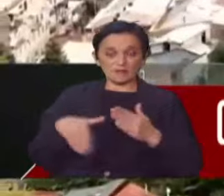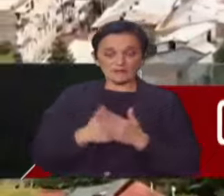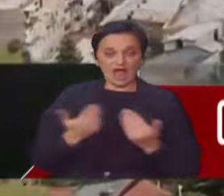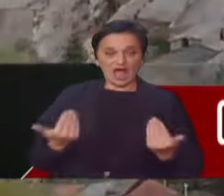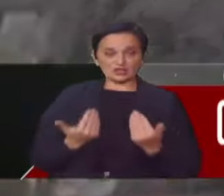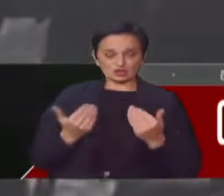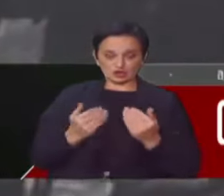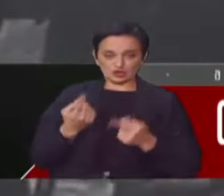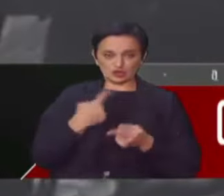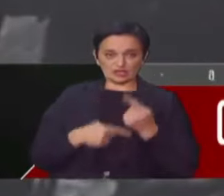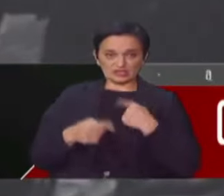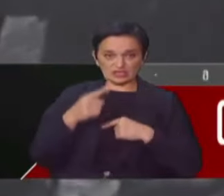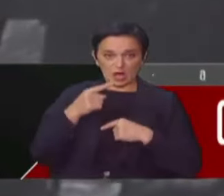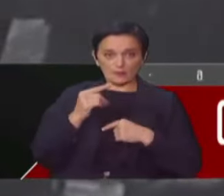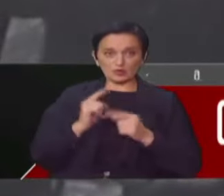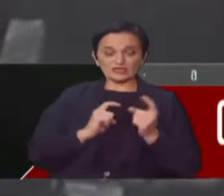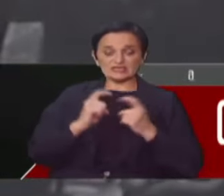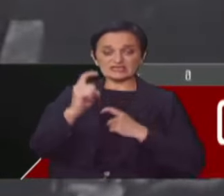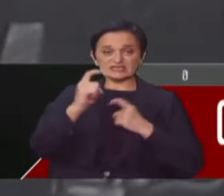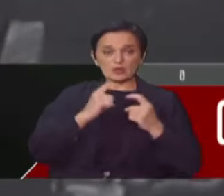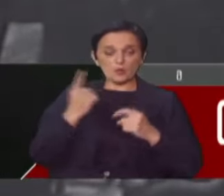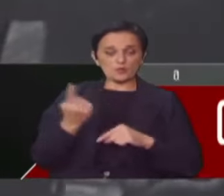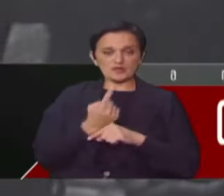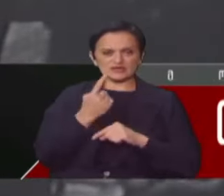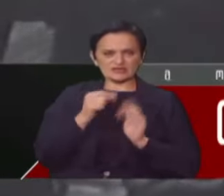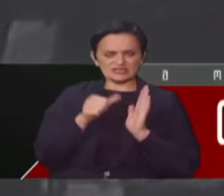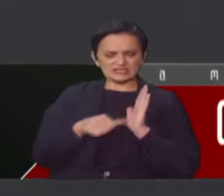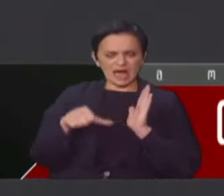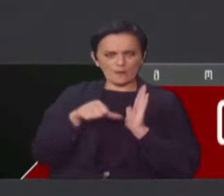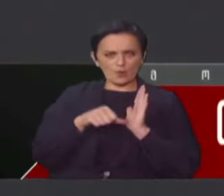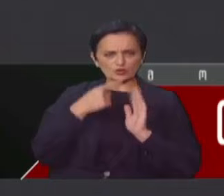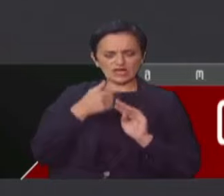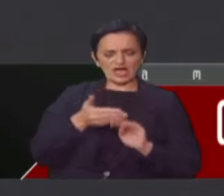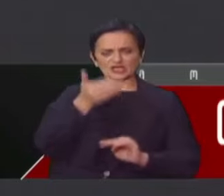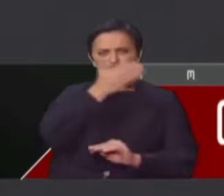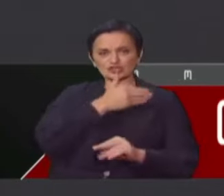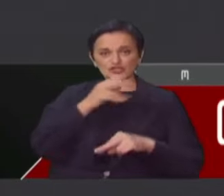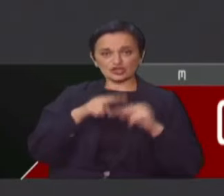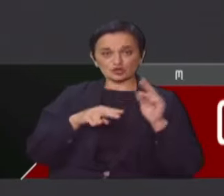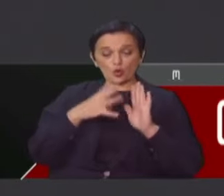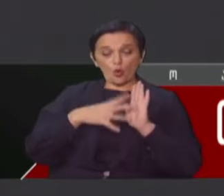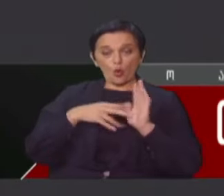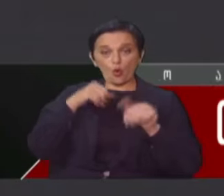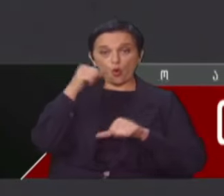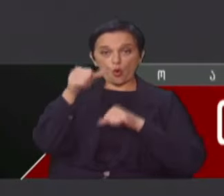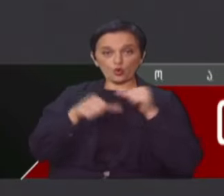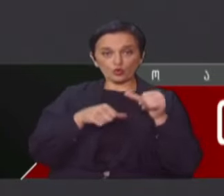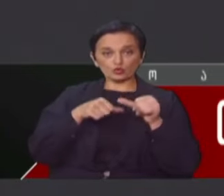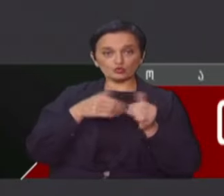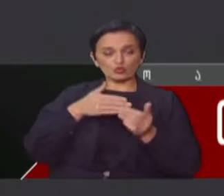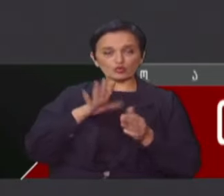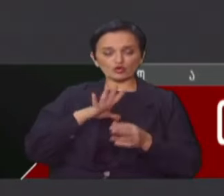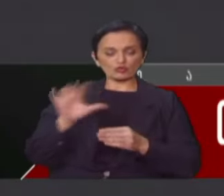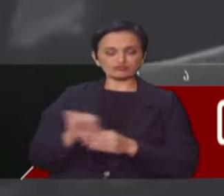სიცოცხლე დაიბრუნა. რუსთაველზე საბაგიროს სადგური პირველად 66 წლის წინ აშენდა, თუმცა 90-იანი წლებიდან ის უფუნქციოდ